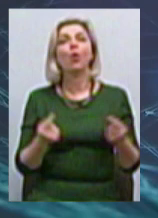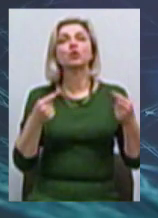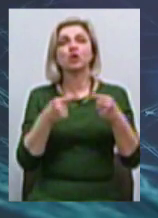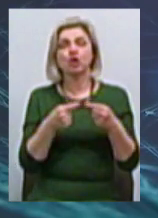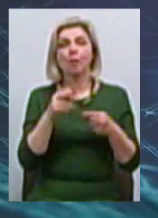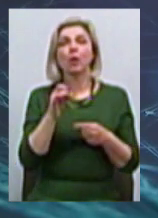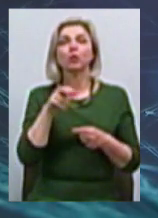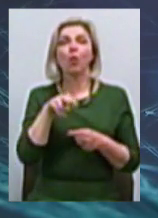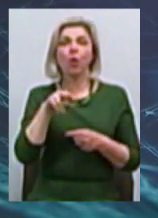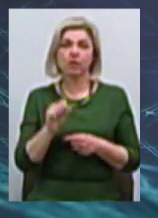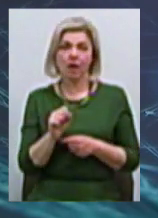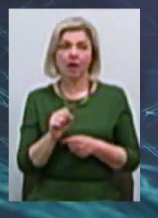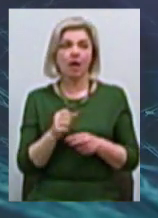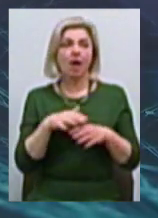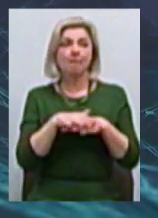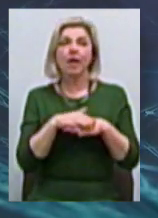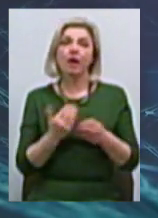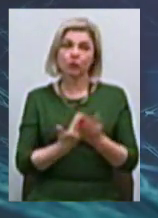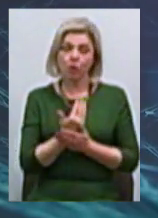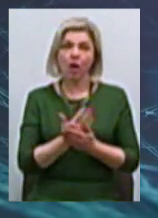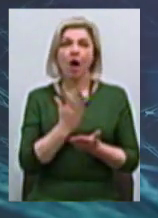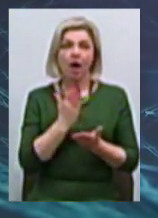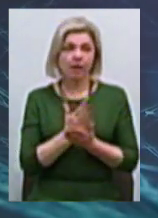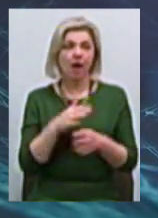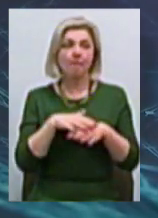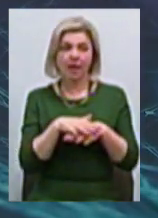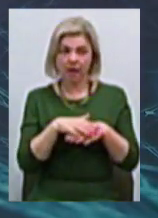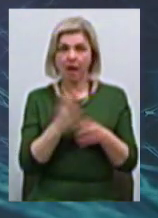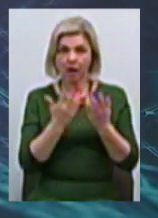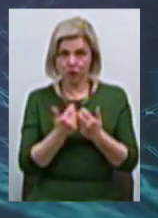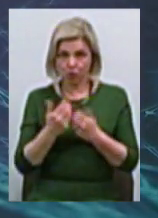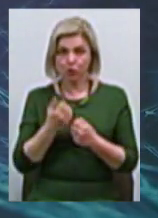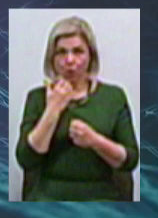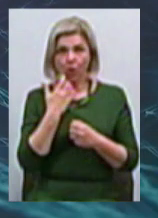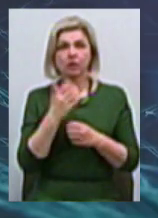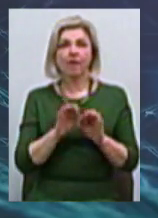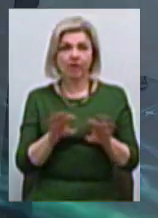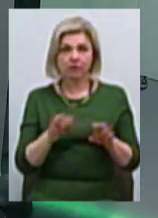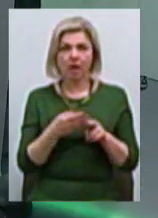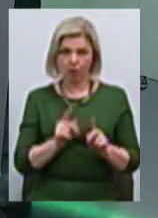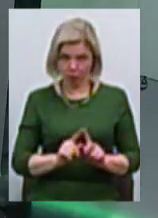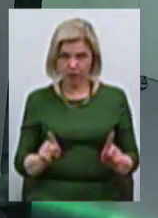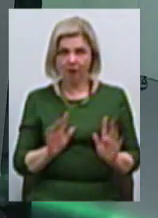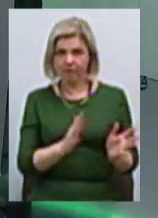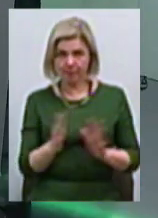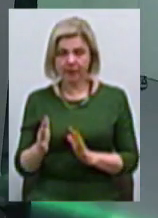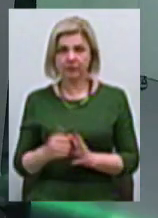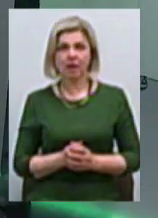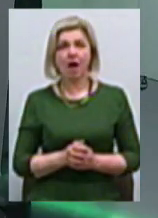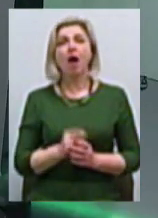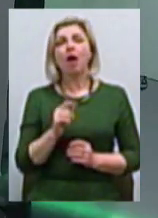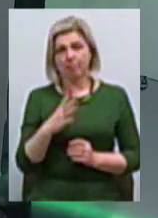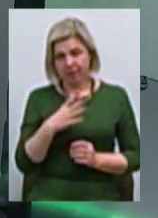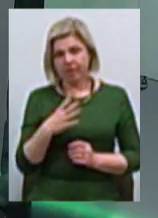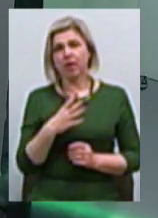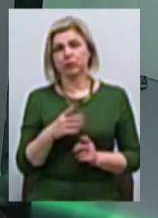когда есть ошибки. Я имею в виду перерахунок, это... Есть еще и перерахунок голосов, когда вскрываются. Но это уникальные выпадки. Они тоже